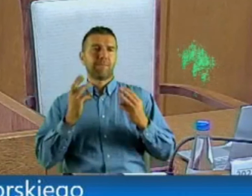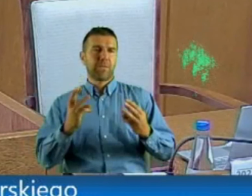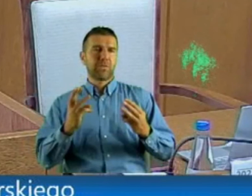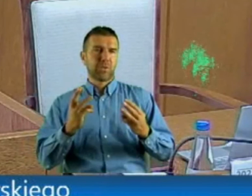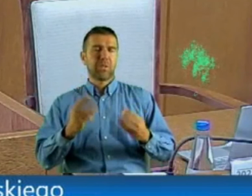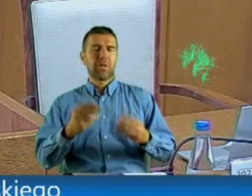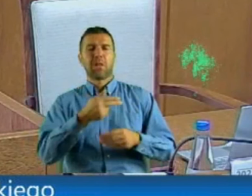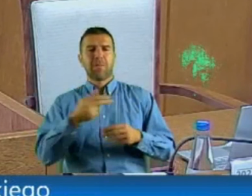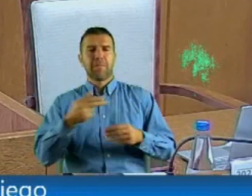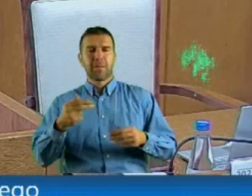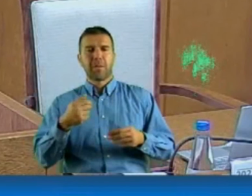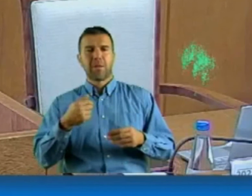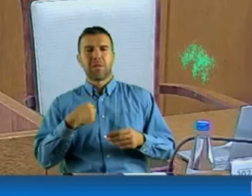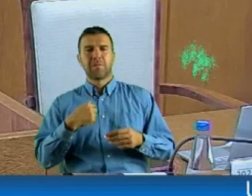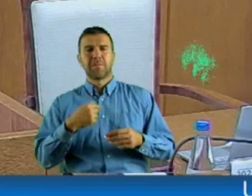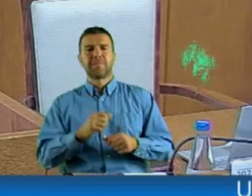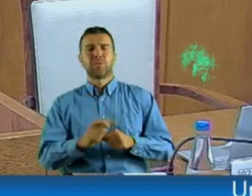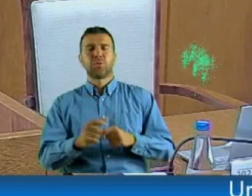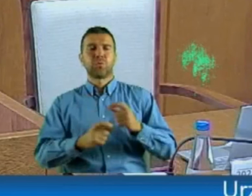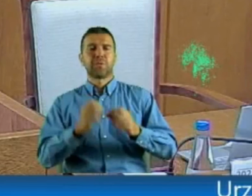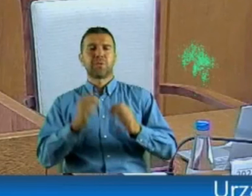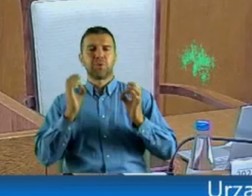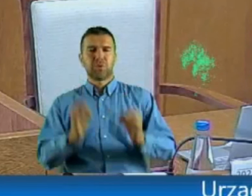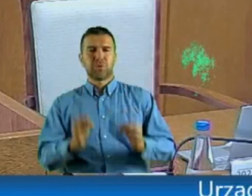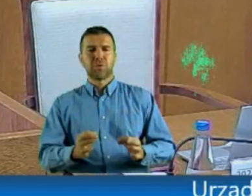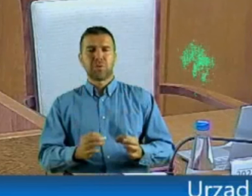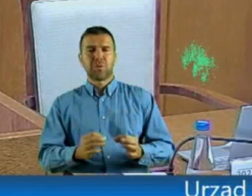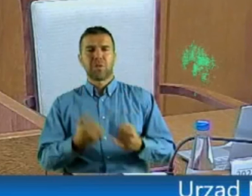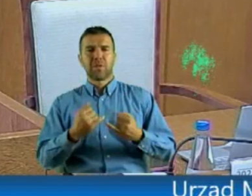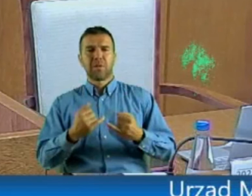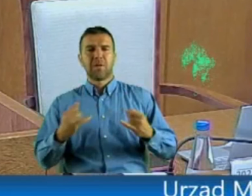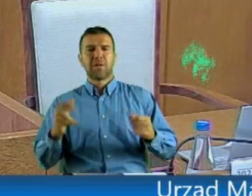To działanie, które proponuję dzisiaj, jeszcze inne,